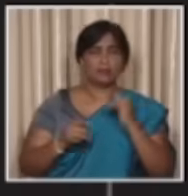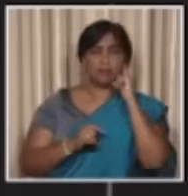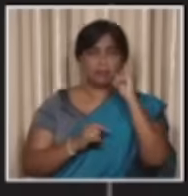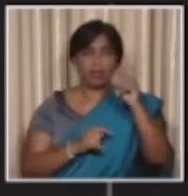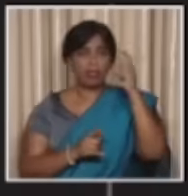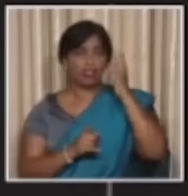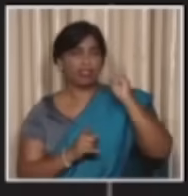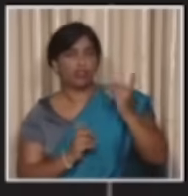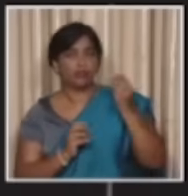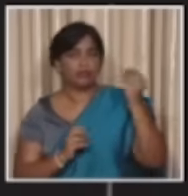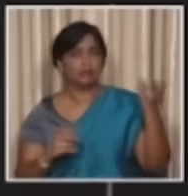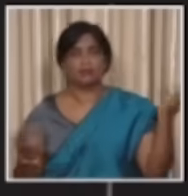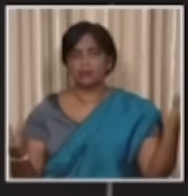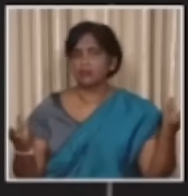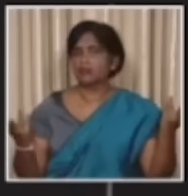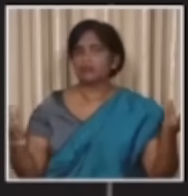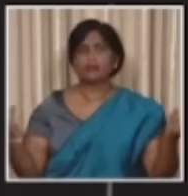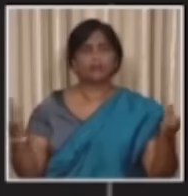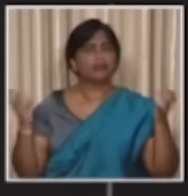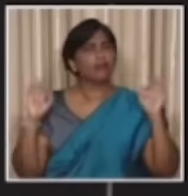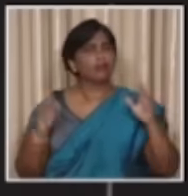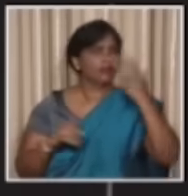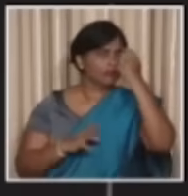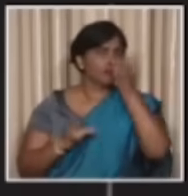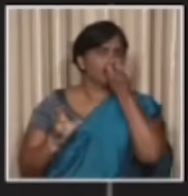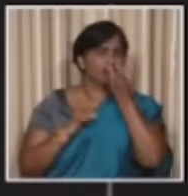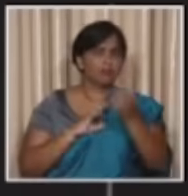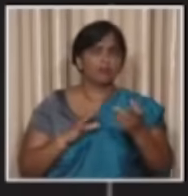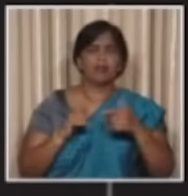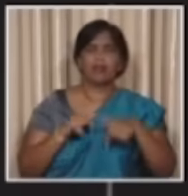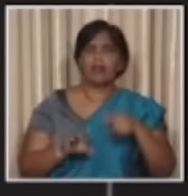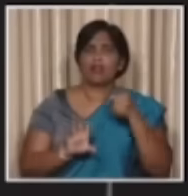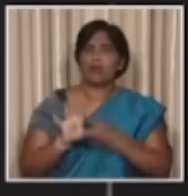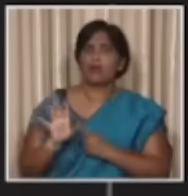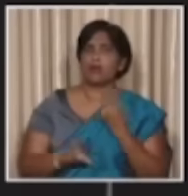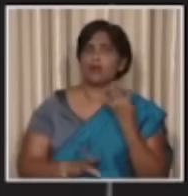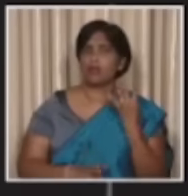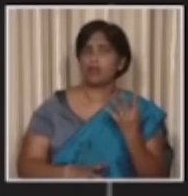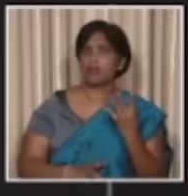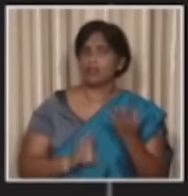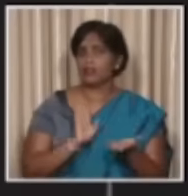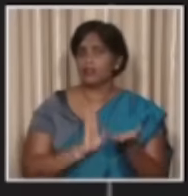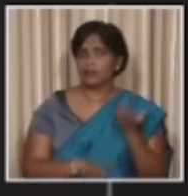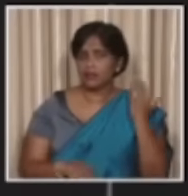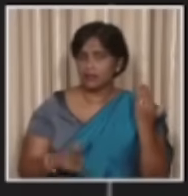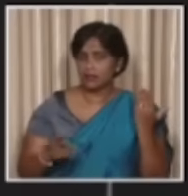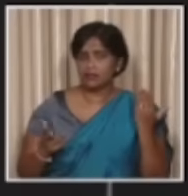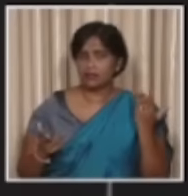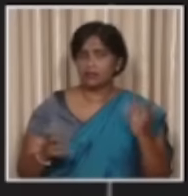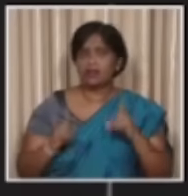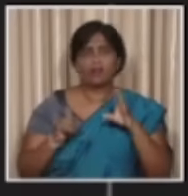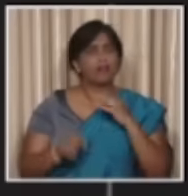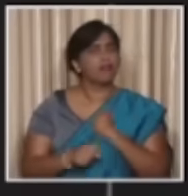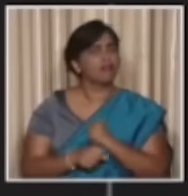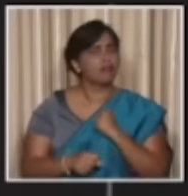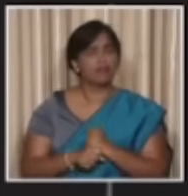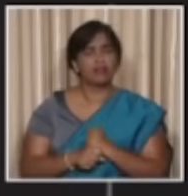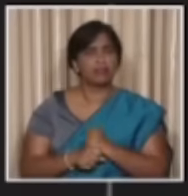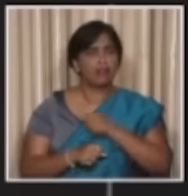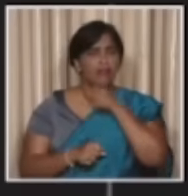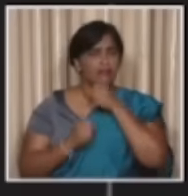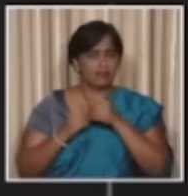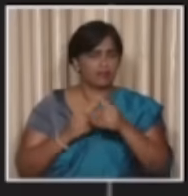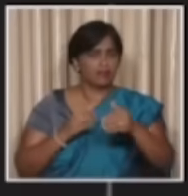දඬුවම් දෙන්නෙත් නැහැ. එතනින් ගියාපුවම පාස්කු ප්‍රහාරයට ලක් වෙලා දැන් අවුරුදු 4කට ආසන්න කාලයක් වෙනවා. මේ ආණ්ඩුවේ ආයු කාලයේ